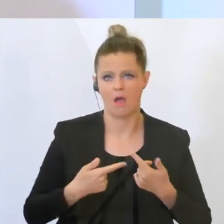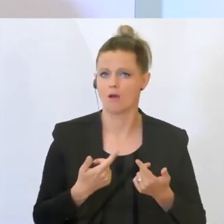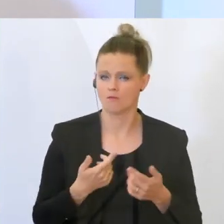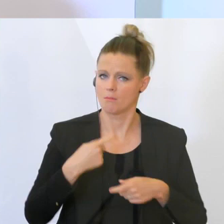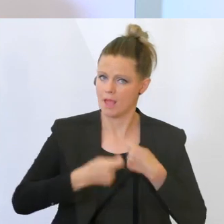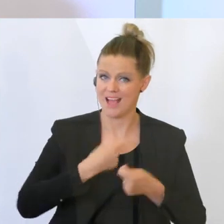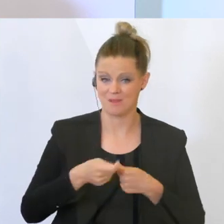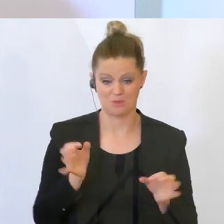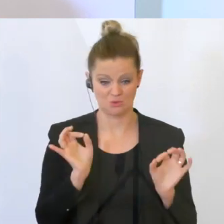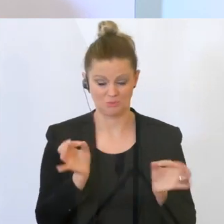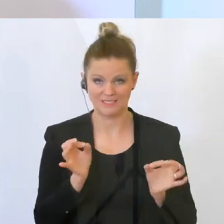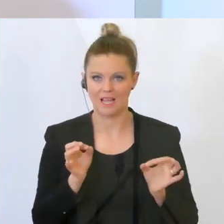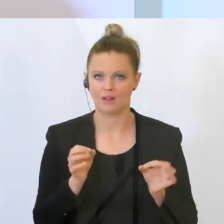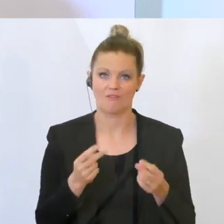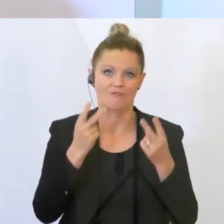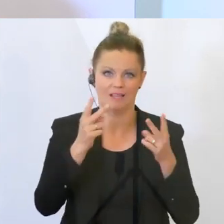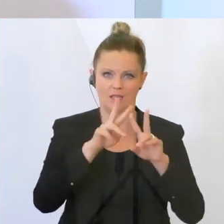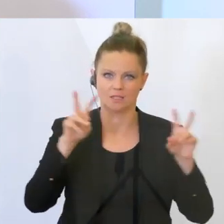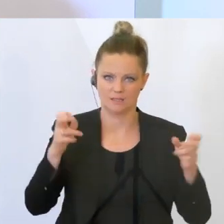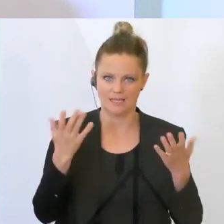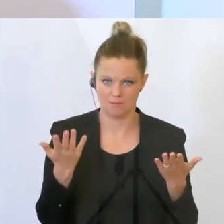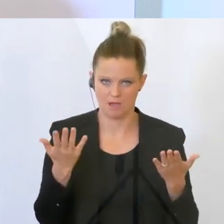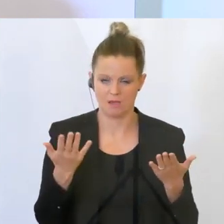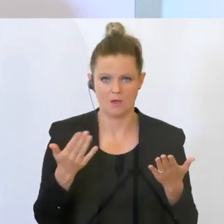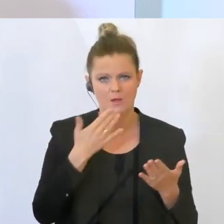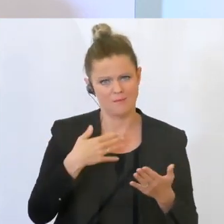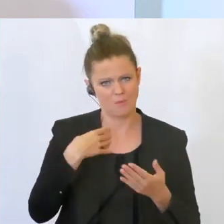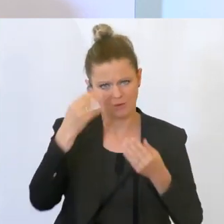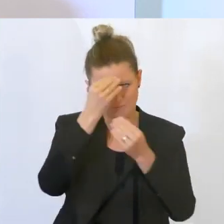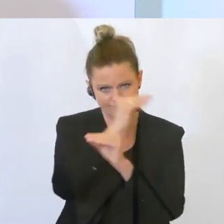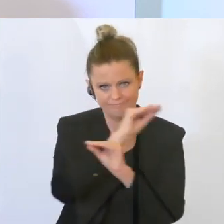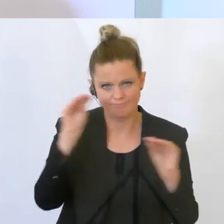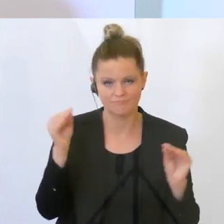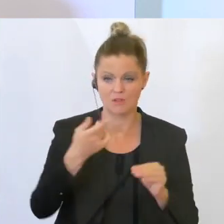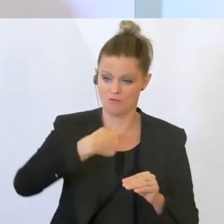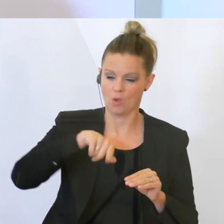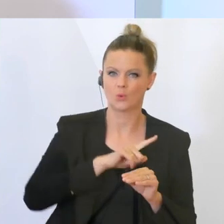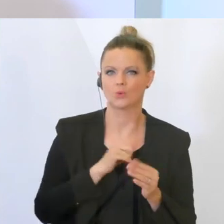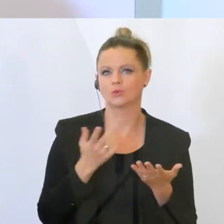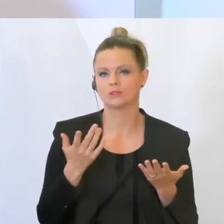Aber zum Speziellen und zum Wesentlichen darf ich sagen, dass es für uns